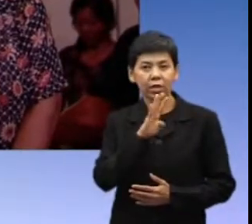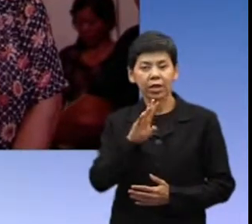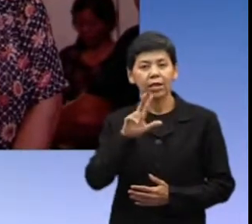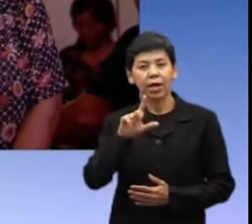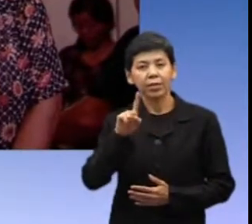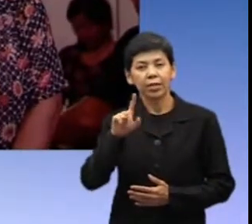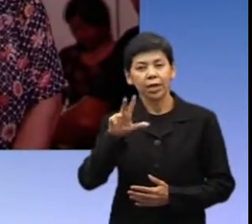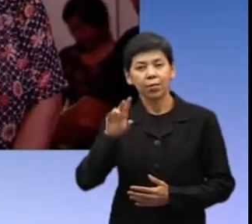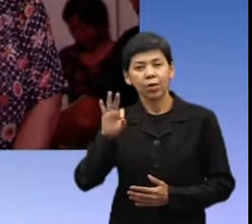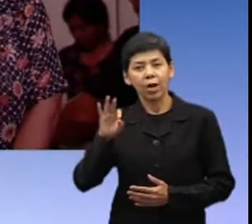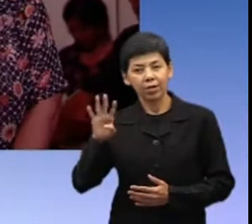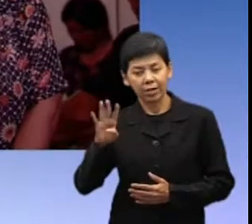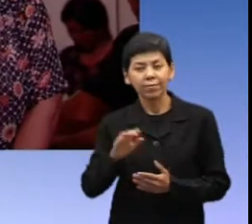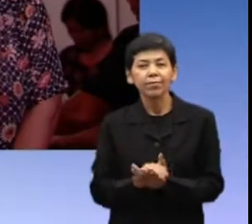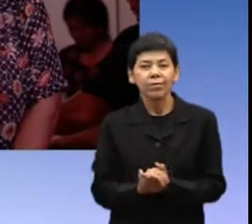ท์